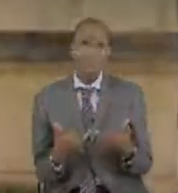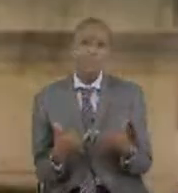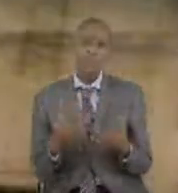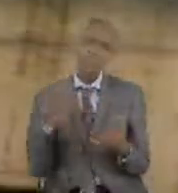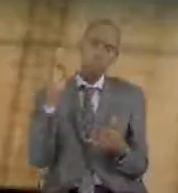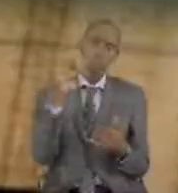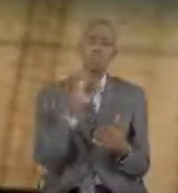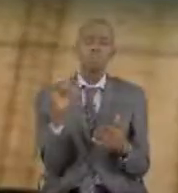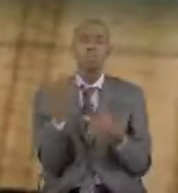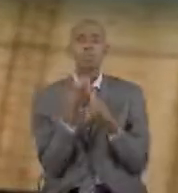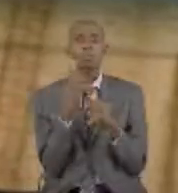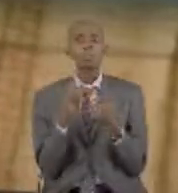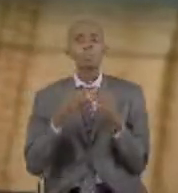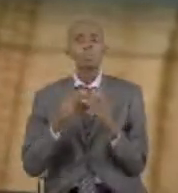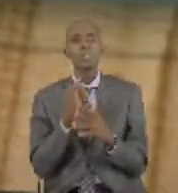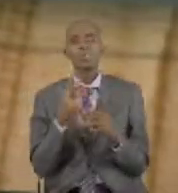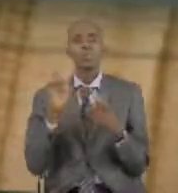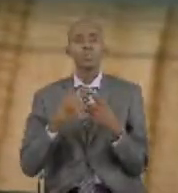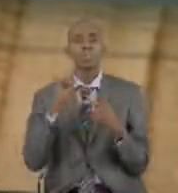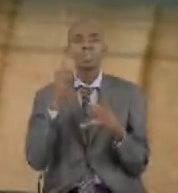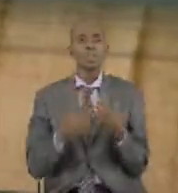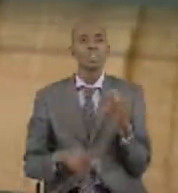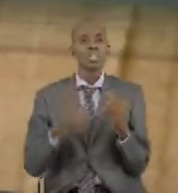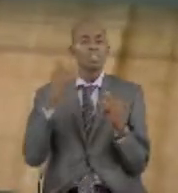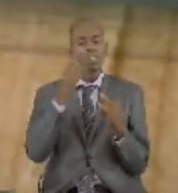annonce maintenant, depuis le commencement jusqu'à la fin,